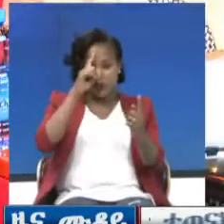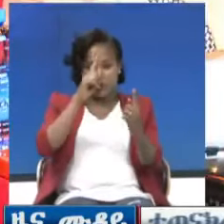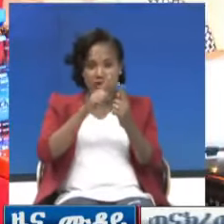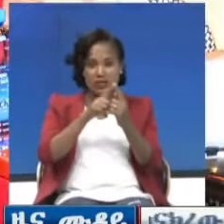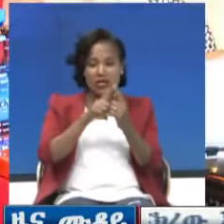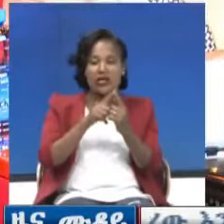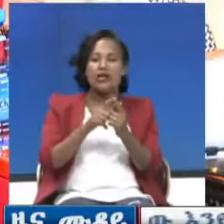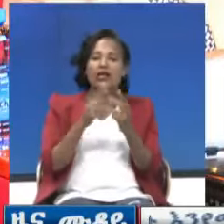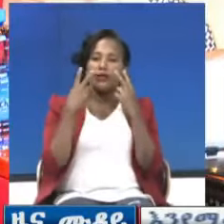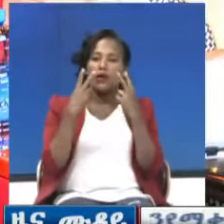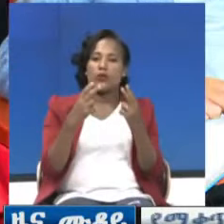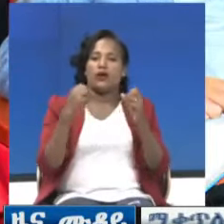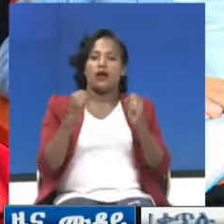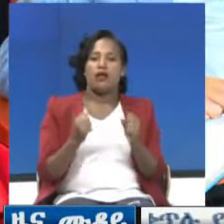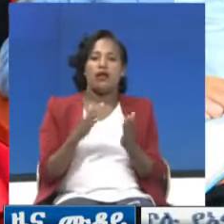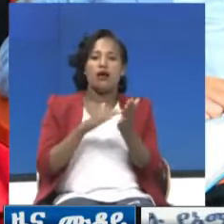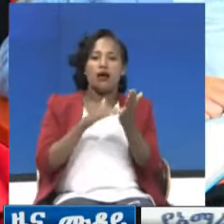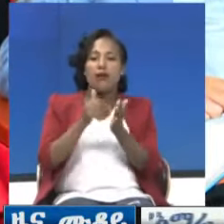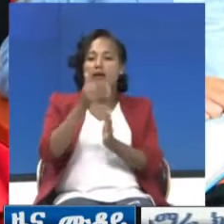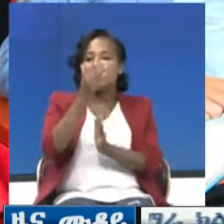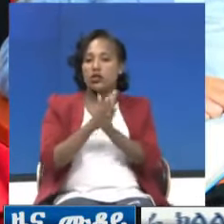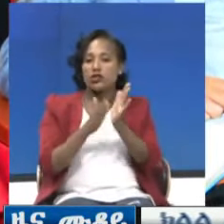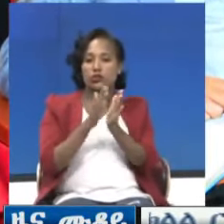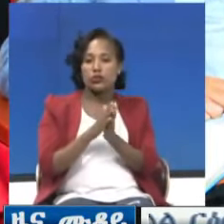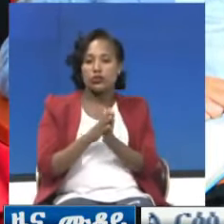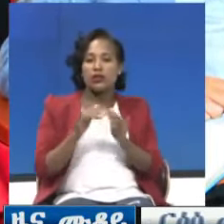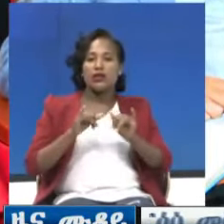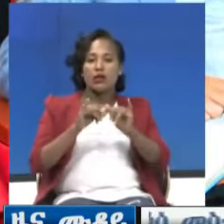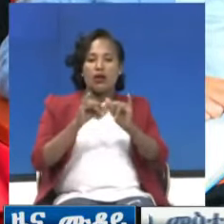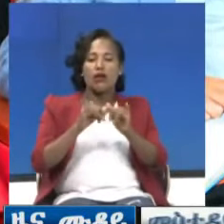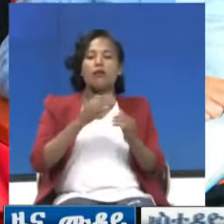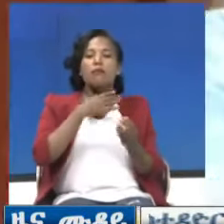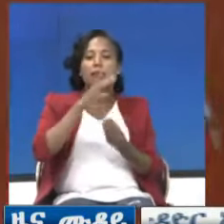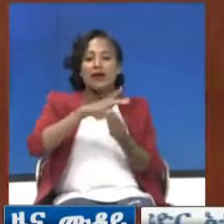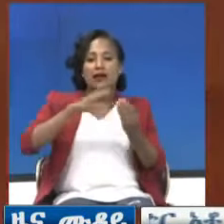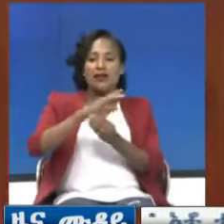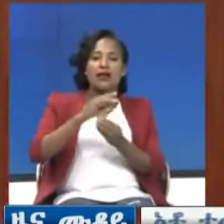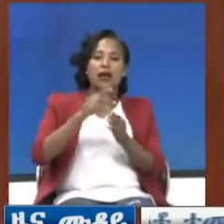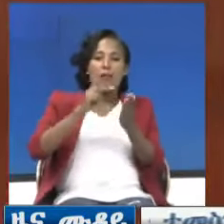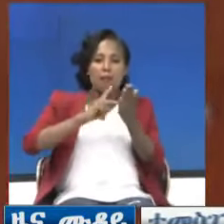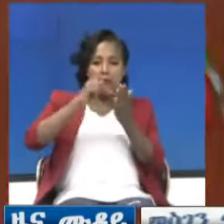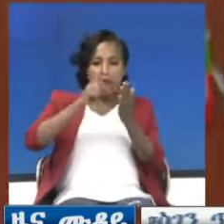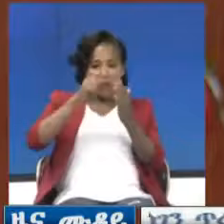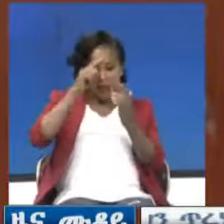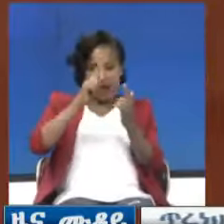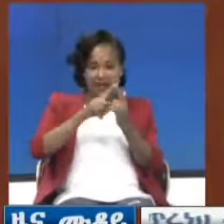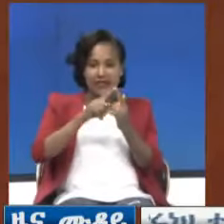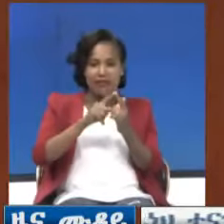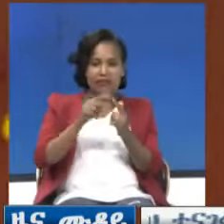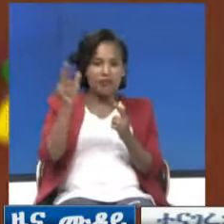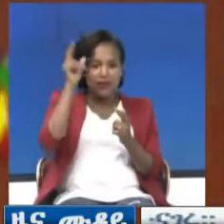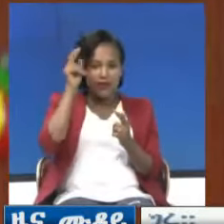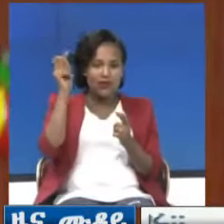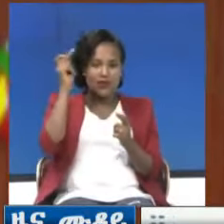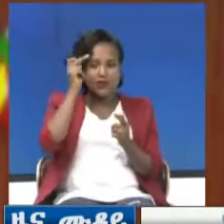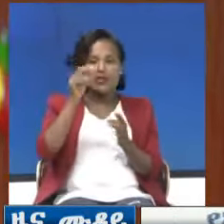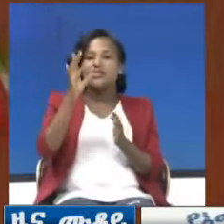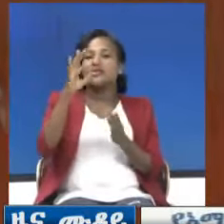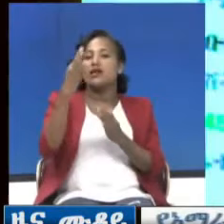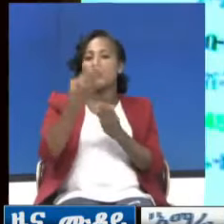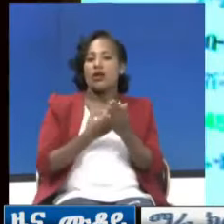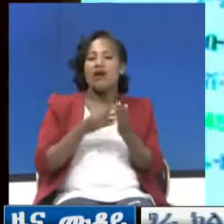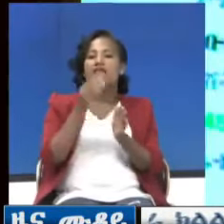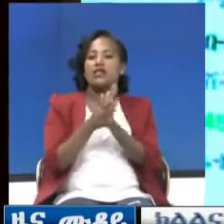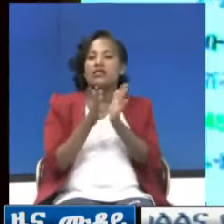አንጻር የታዩ ጠንካራና ደካማ አፈጻጸሞችም ቀርበዋል። የአማራ ክልል ፕላን ኮሚሽን ኮሚሽነር በደሉ ድንገቱም የ9 ወራት